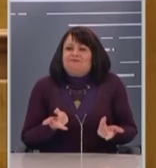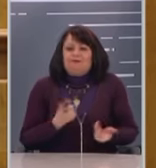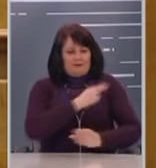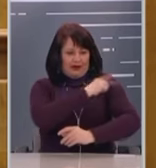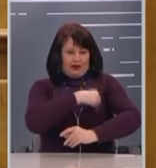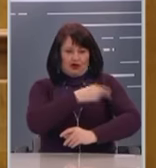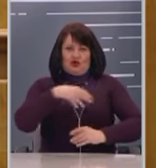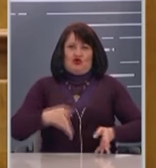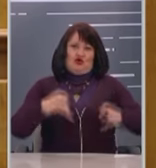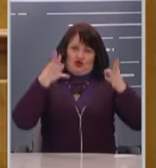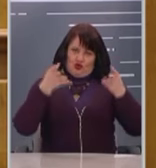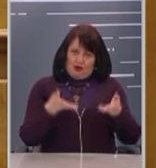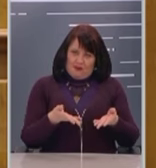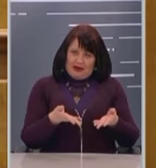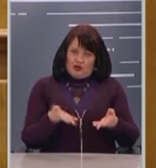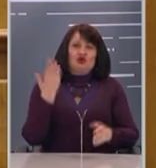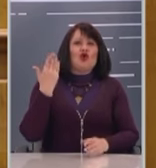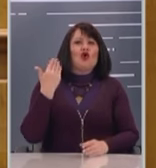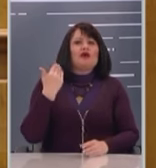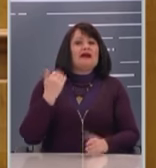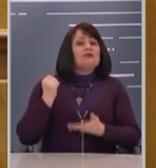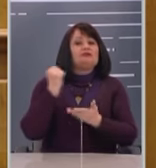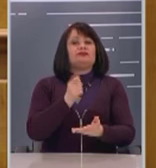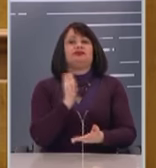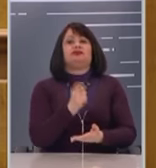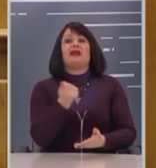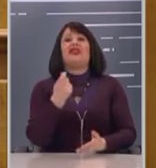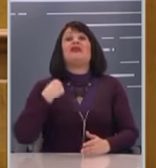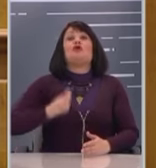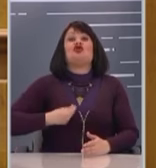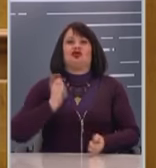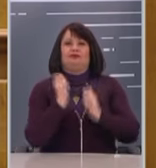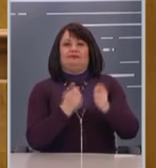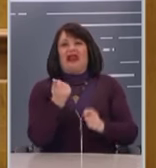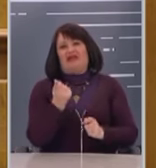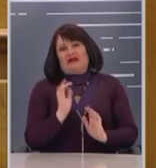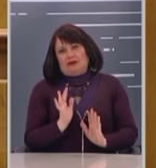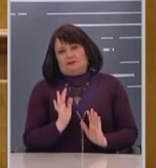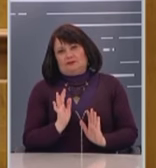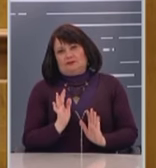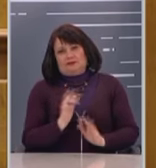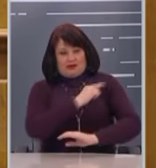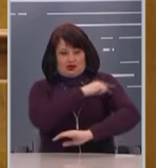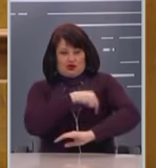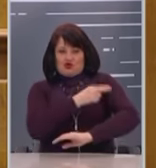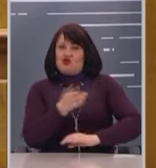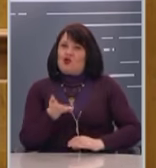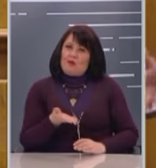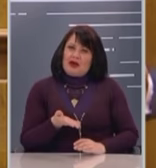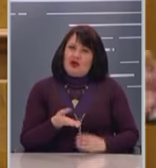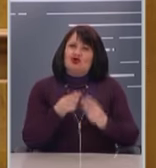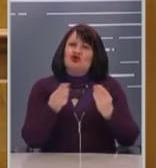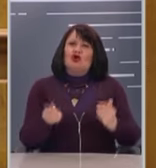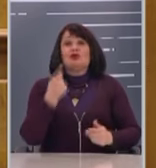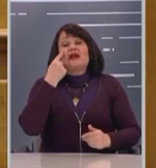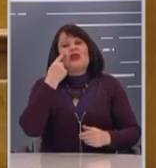νοσοκομείο που μέχρι τότε χρηματοδοτεί το αφιδώς από το δημόσιο. Το οποίο με μεθόδους που θα βρούμε